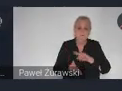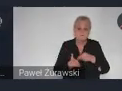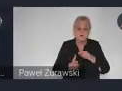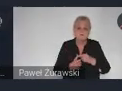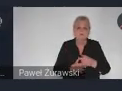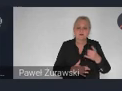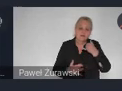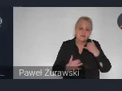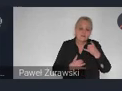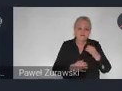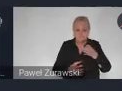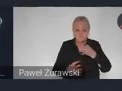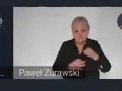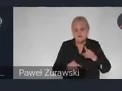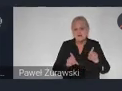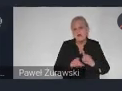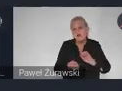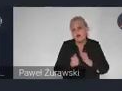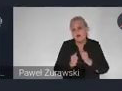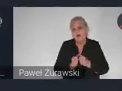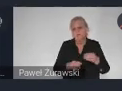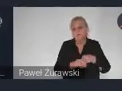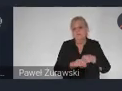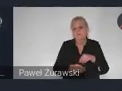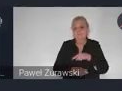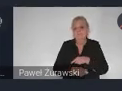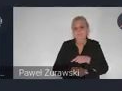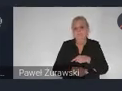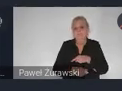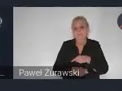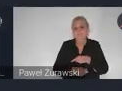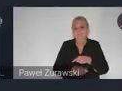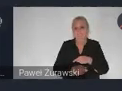infolinii czy naszej skrzynki